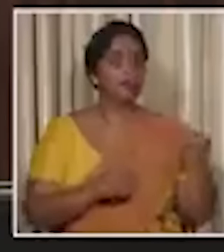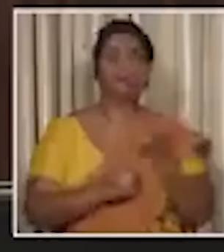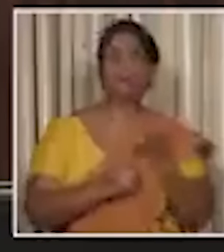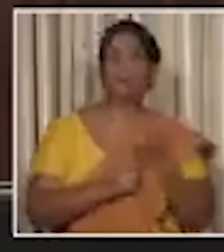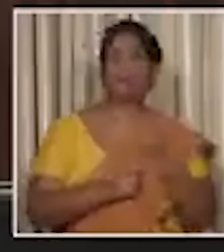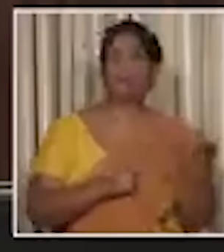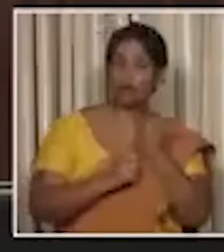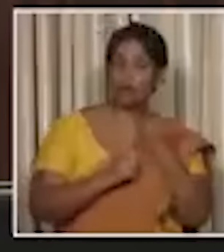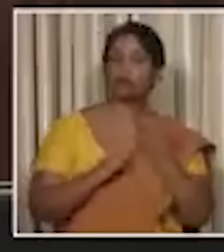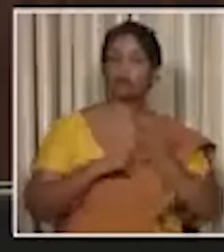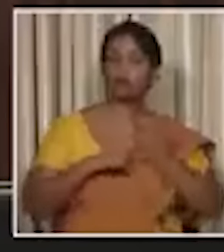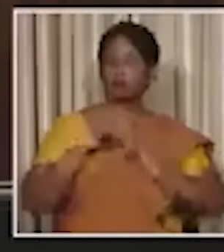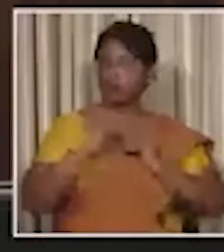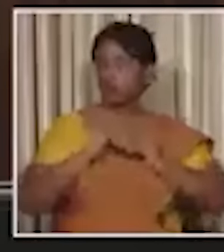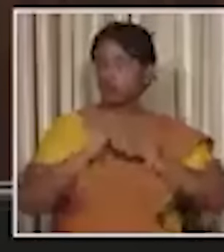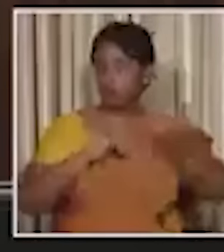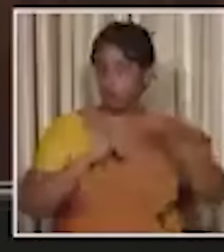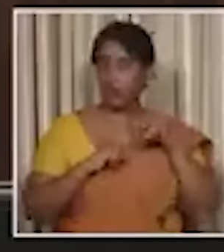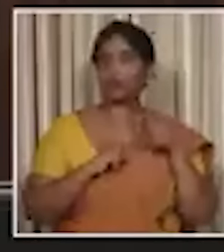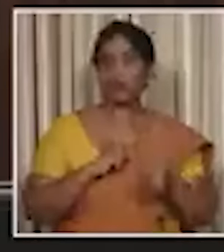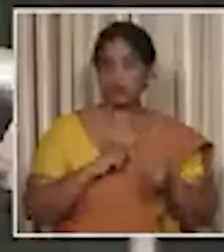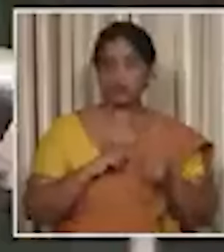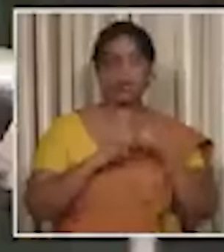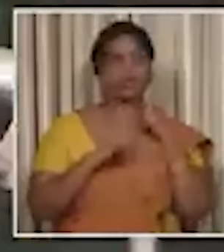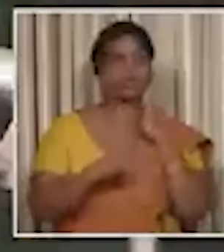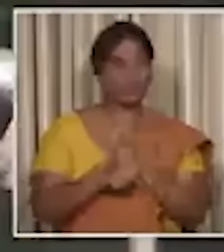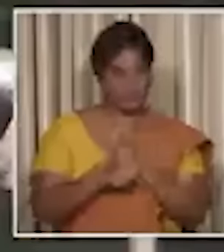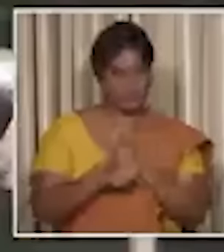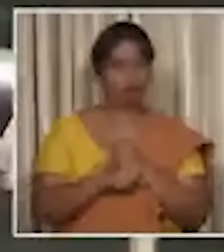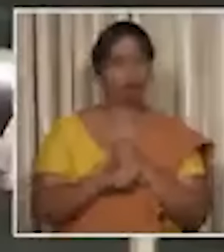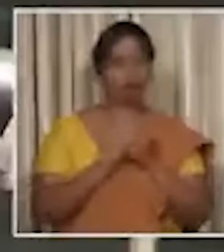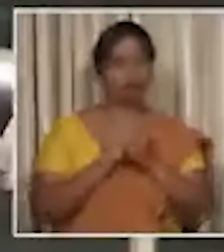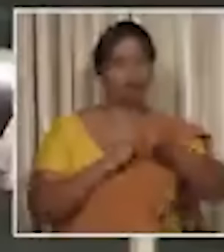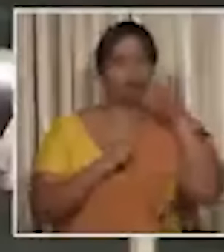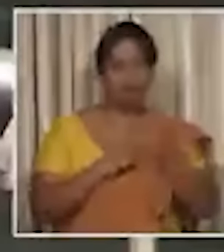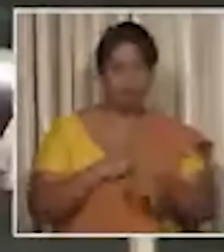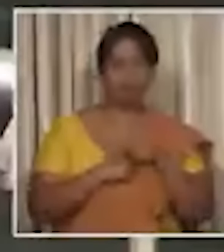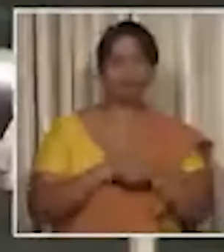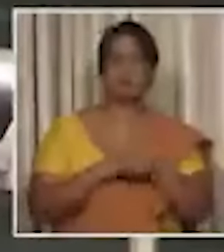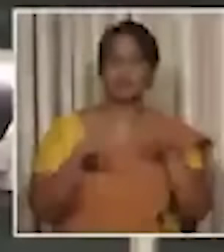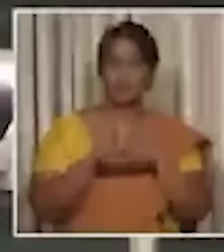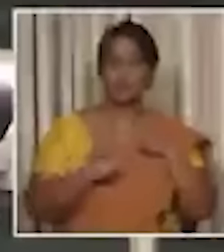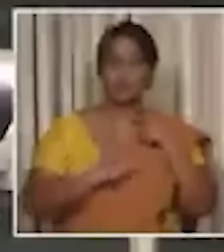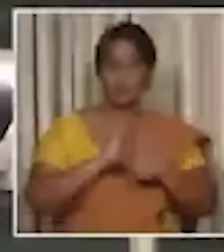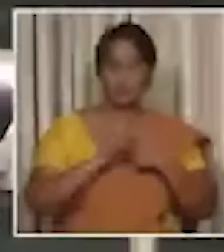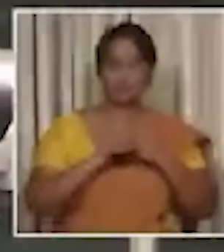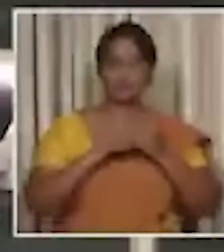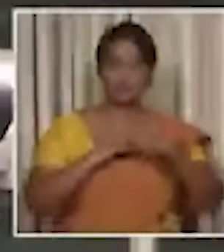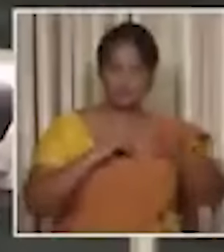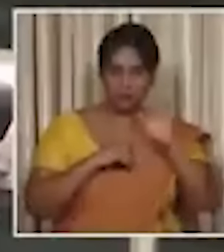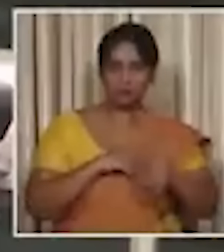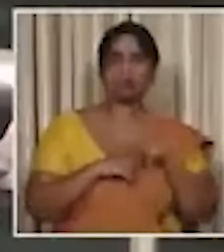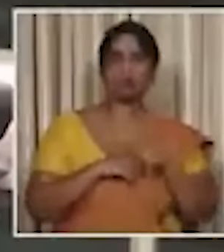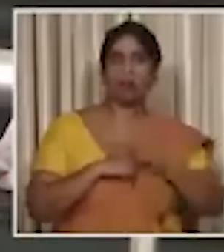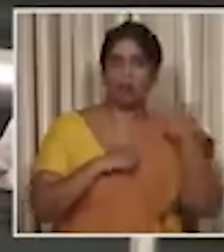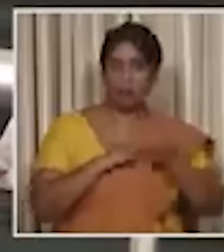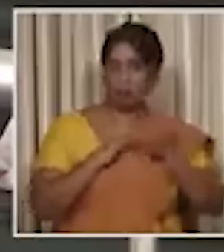திட்டத்தை அவர்களுக்கான கொடுப்பனை வழங்குவதற்கு நாங்கள் தயாராக இருக்கின்றோம். எமது அரசாங்கம் சகல பிரஜைகளையும் பாதுகாக்கின்ற கவனிக்கின்ற